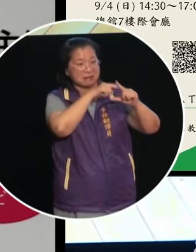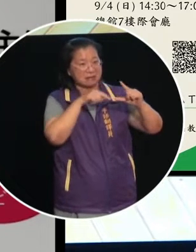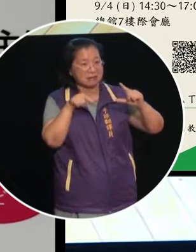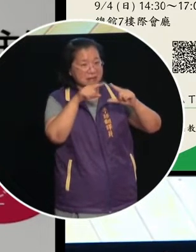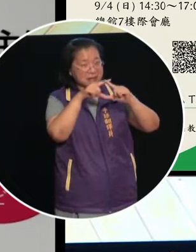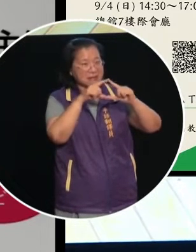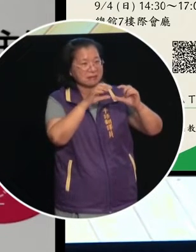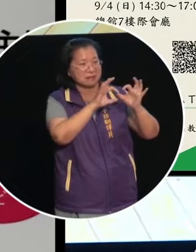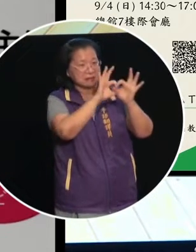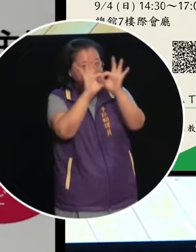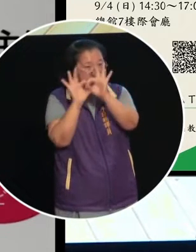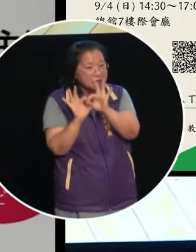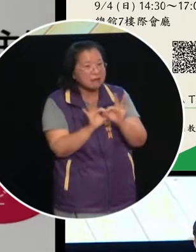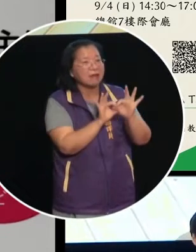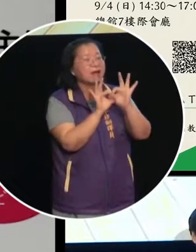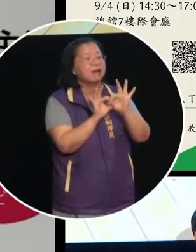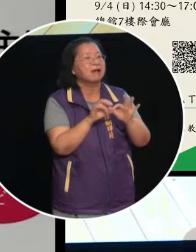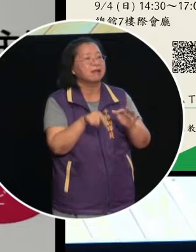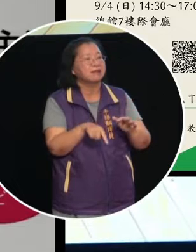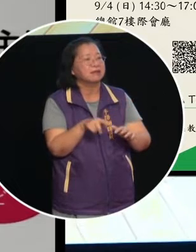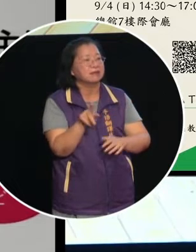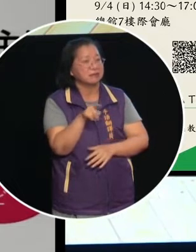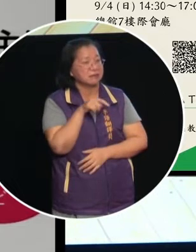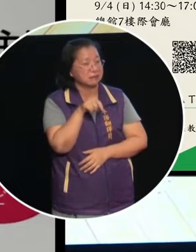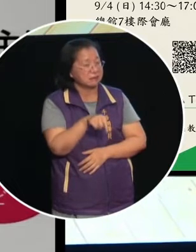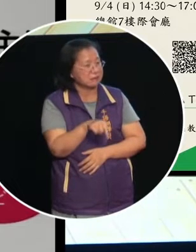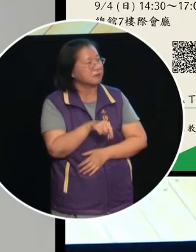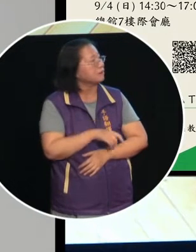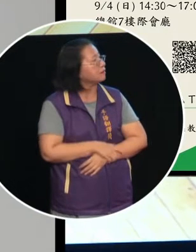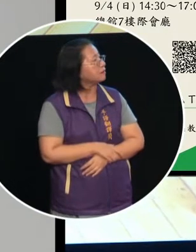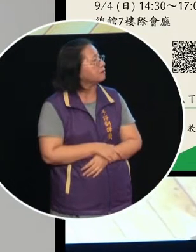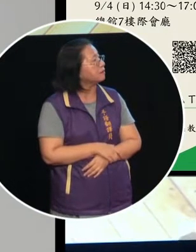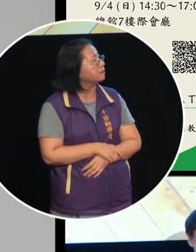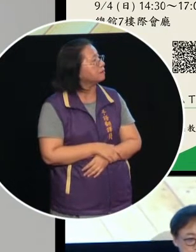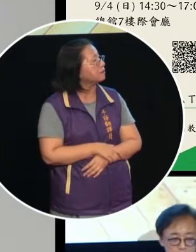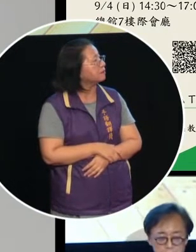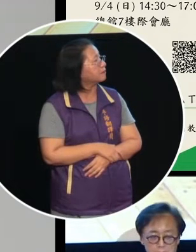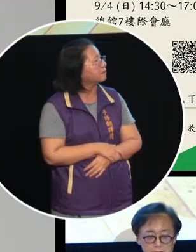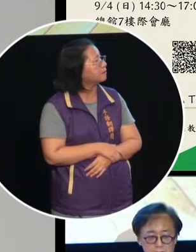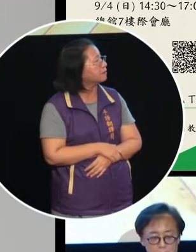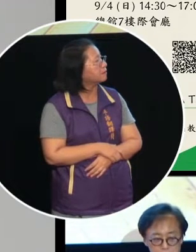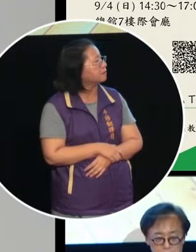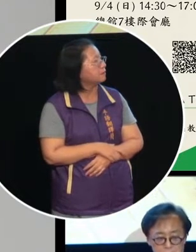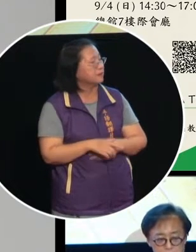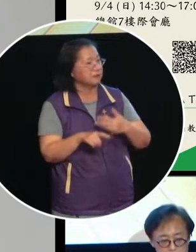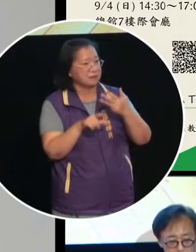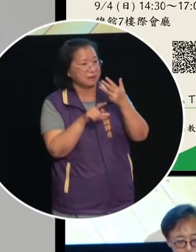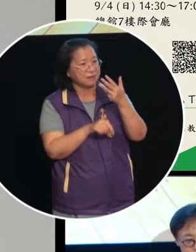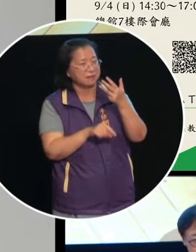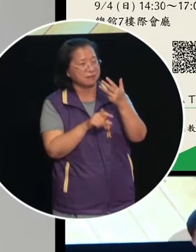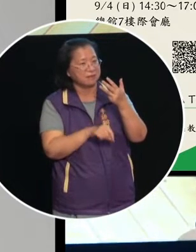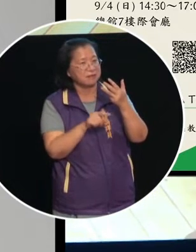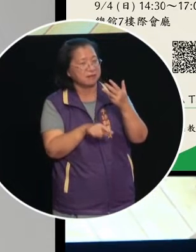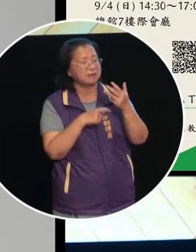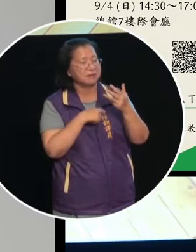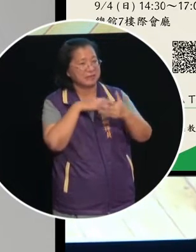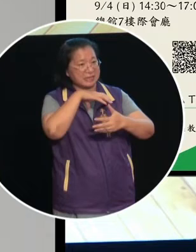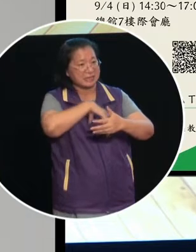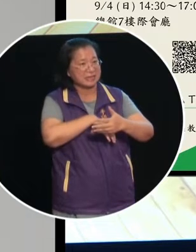我们通过这一次的内阁改组，八月份岸田内阁改组